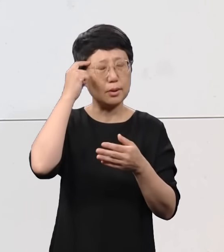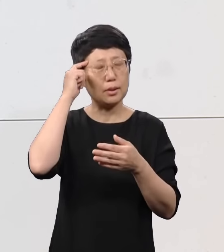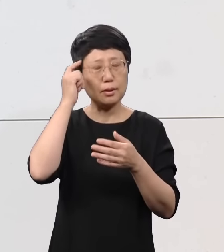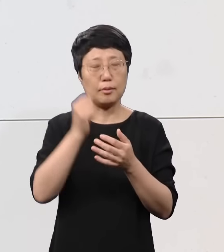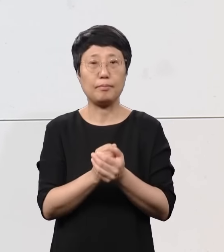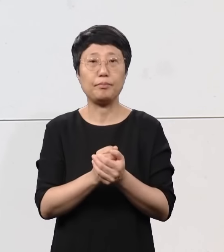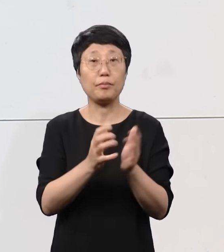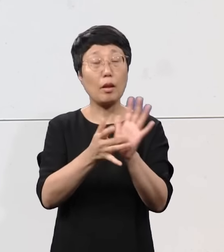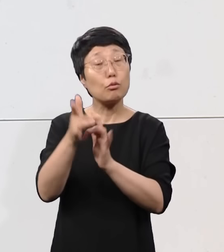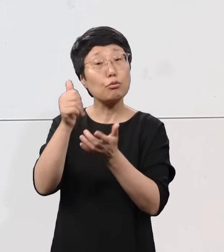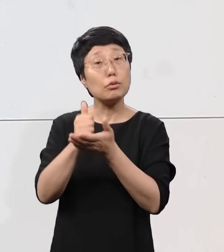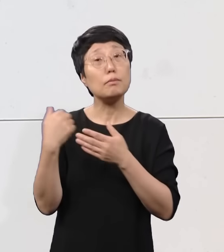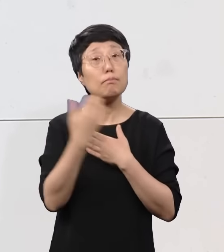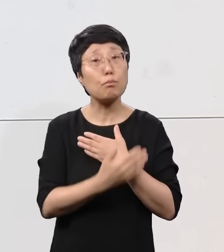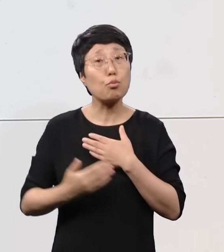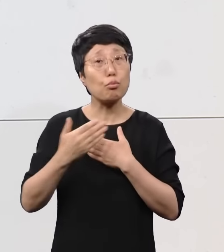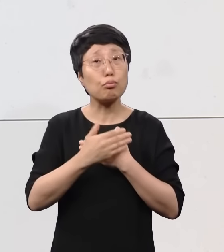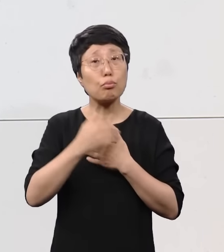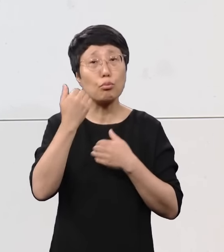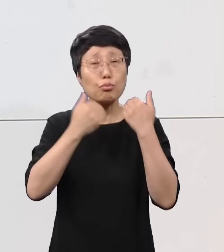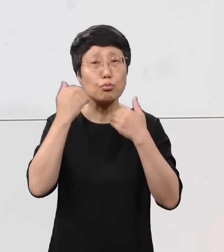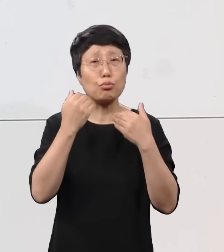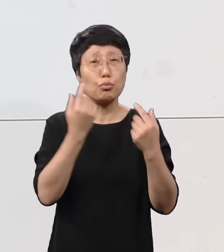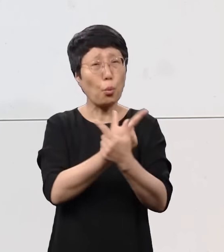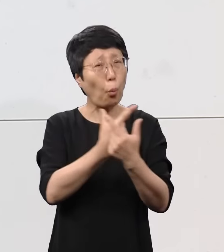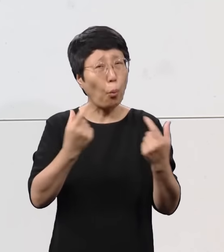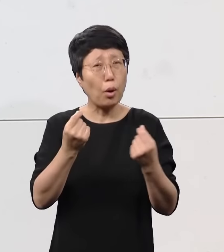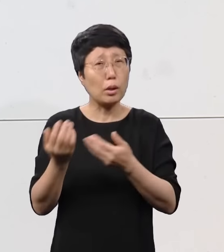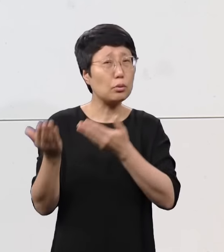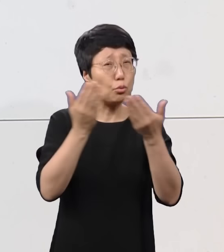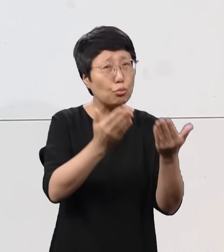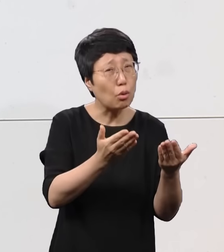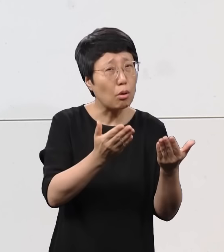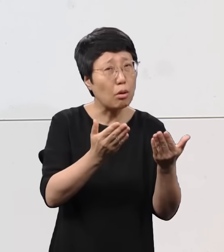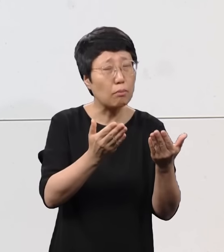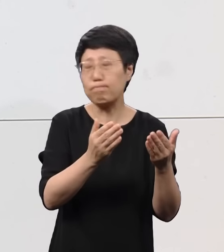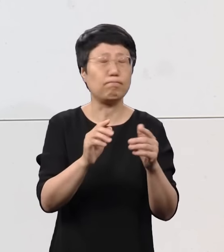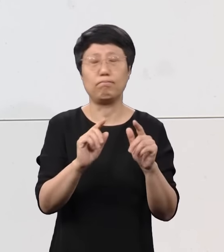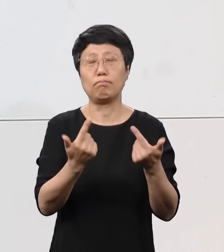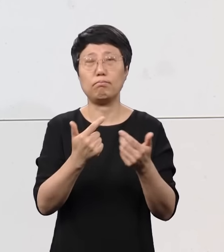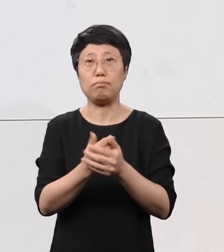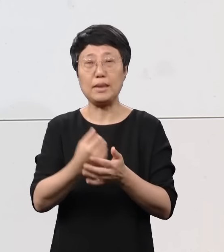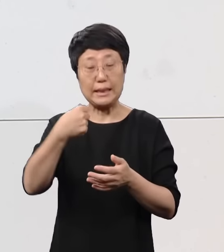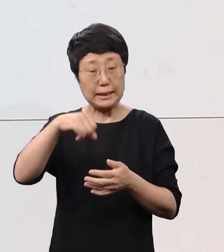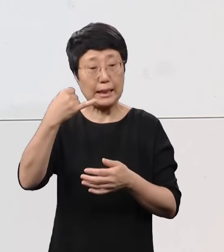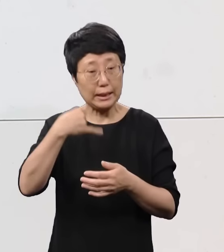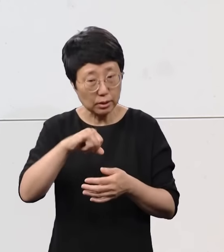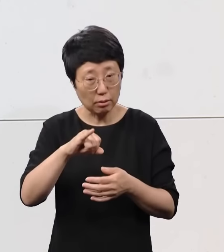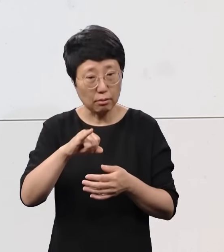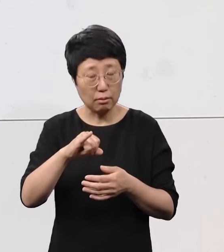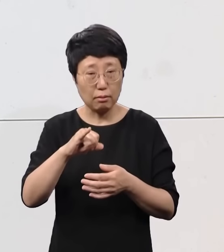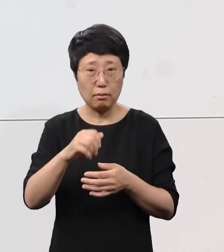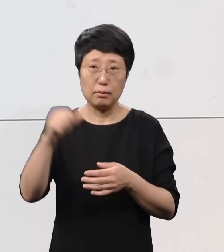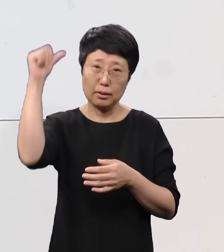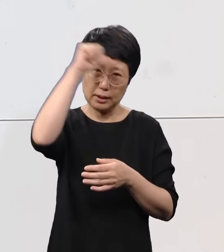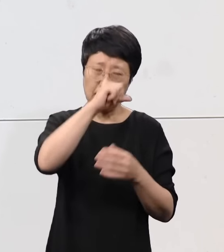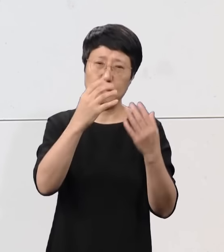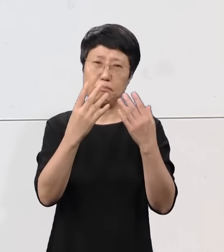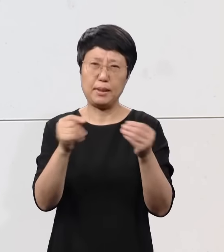해봅니다이 예수님의 몸은 아무에게나 주어지지 않습니다 자기의 자녀들에게만 세례받은